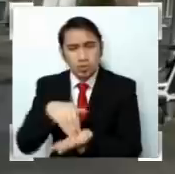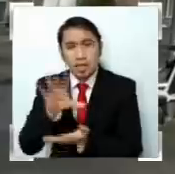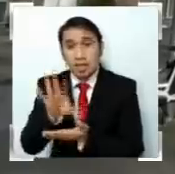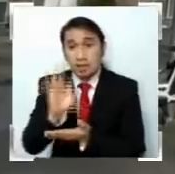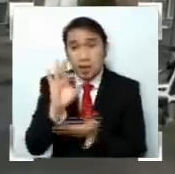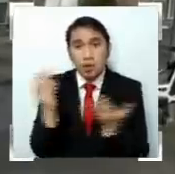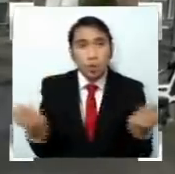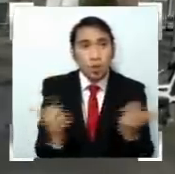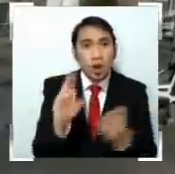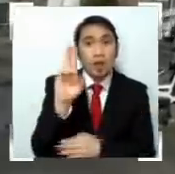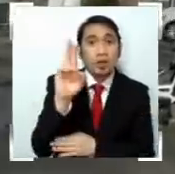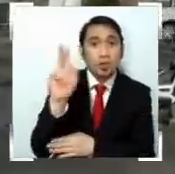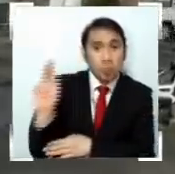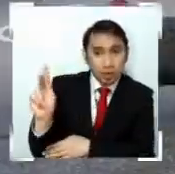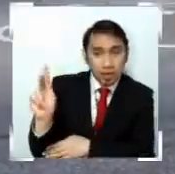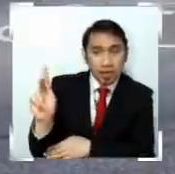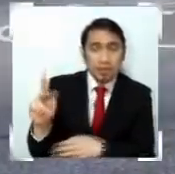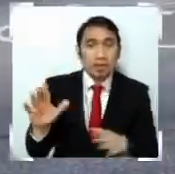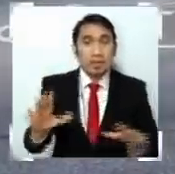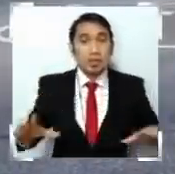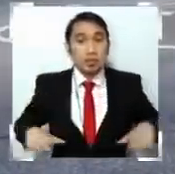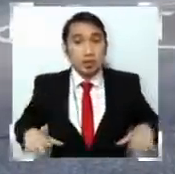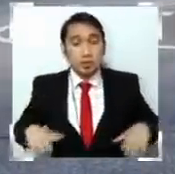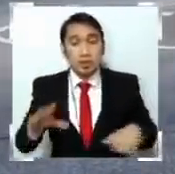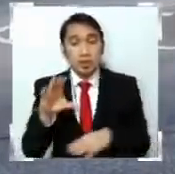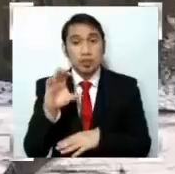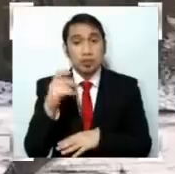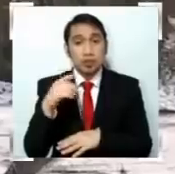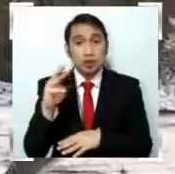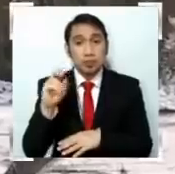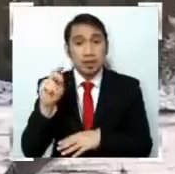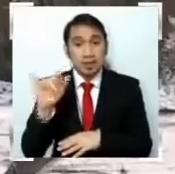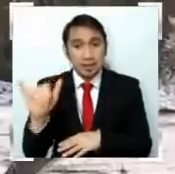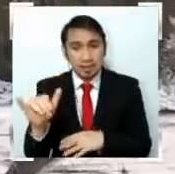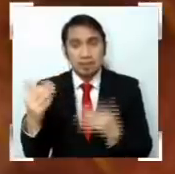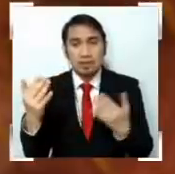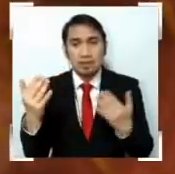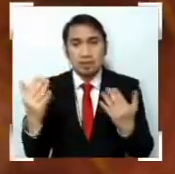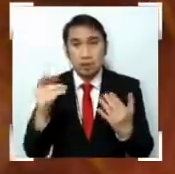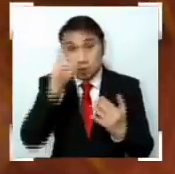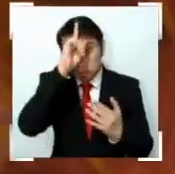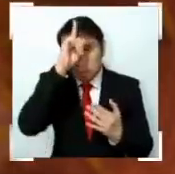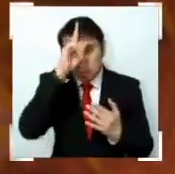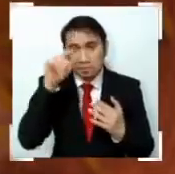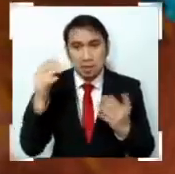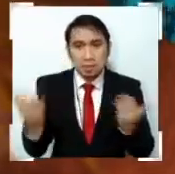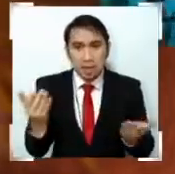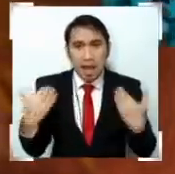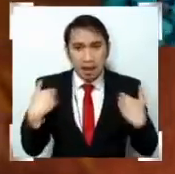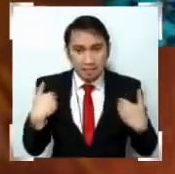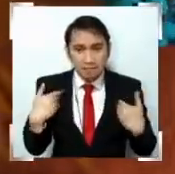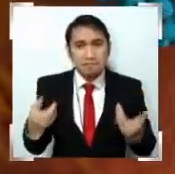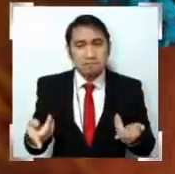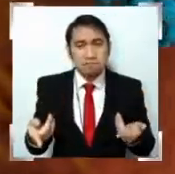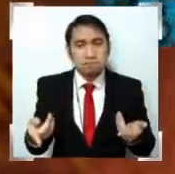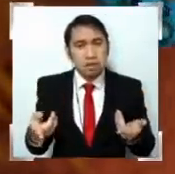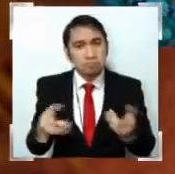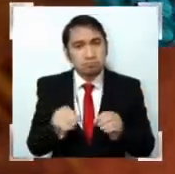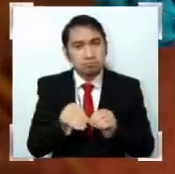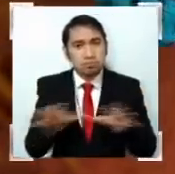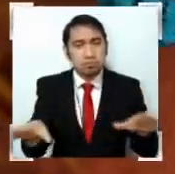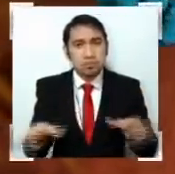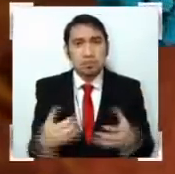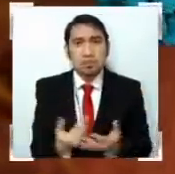Kingdom. Sa Germany, pinangangambahang maging dominant variant ito sa autumn season. Kumpara sa Alpha variant na unang na-detect sa